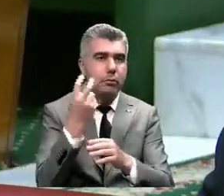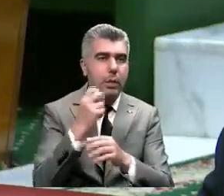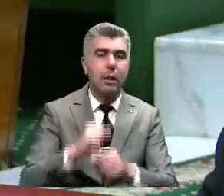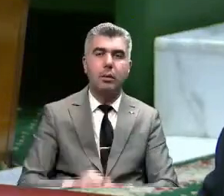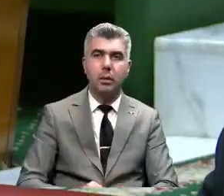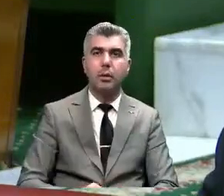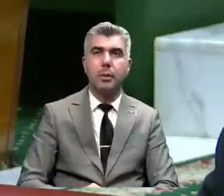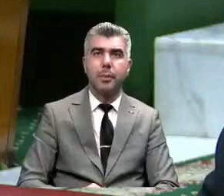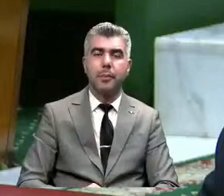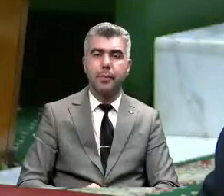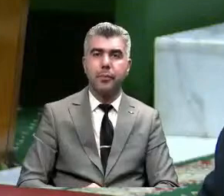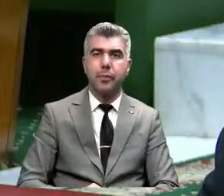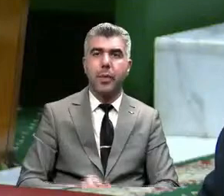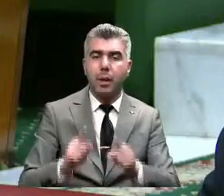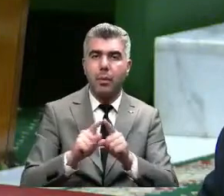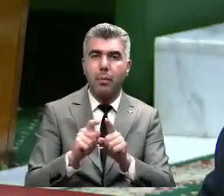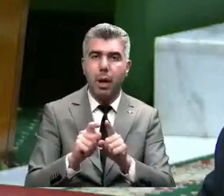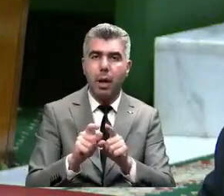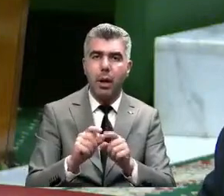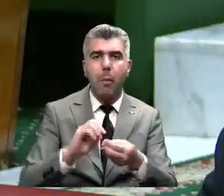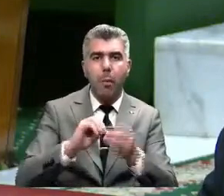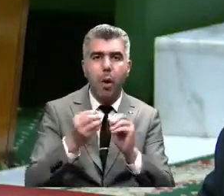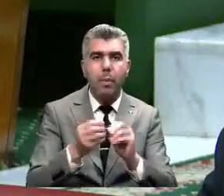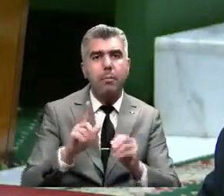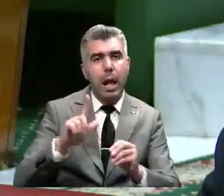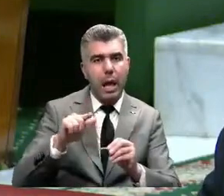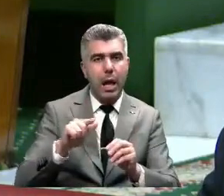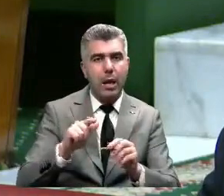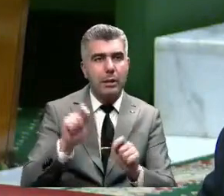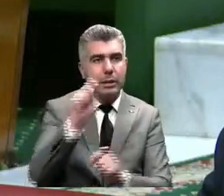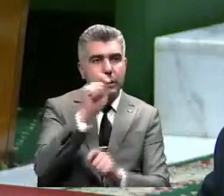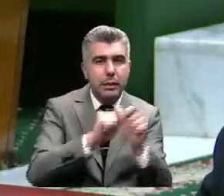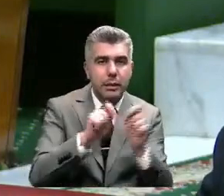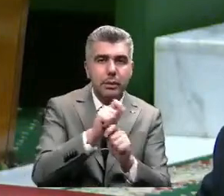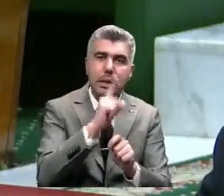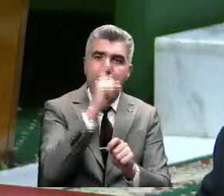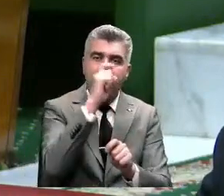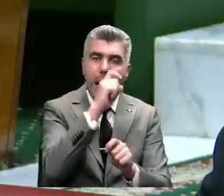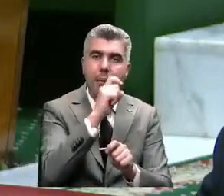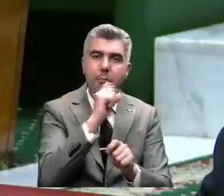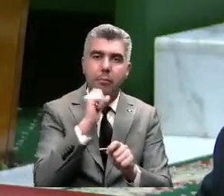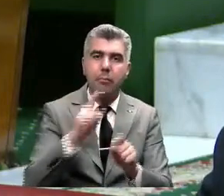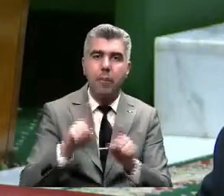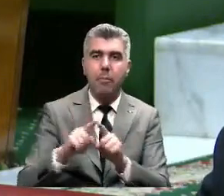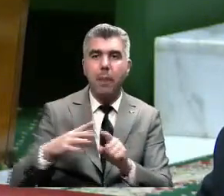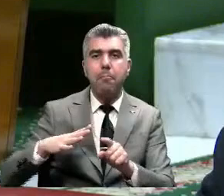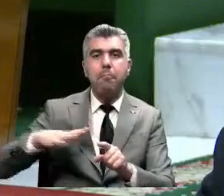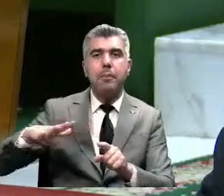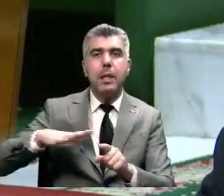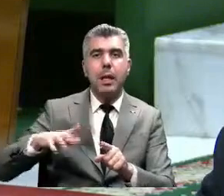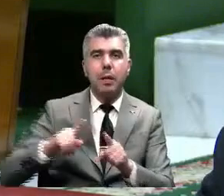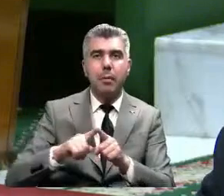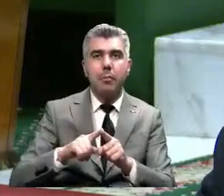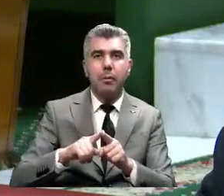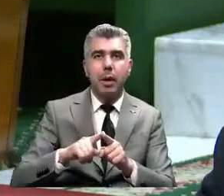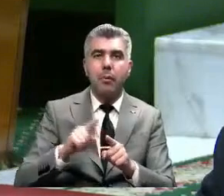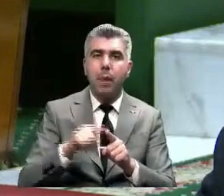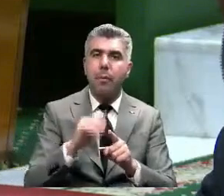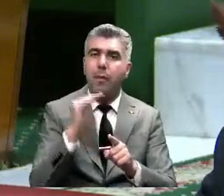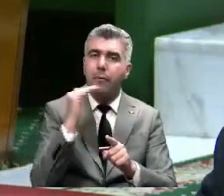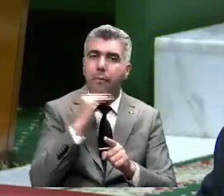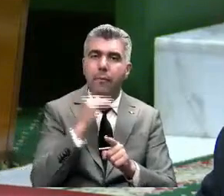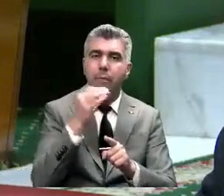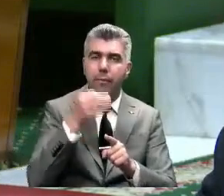إشكال فيما يتعلق بالصيانة، لكن كاين ارتباطات داخل هذا المدن، لهذا تنطلب أنه الوتيرة شي شوية